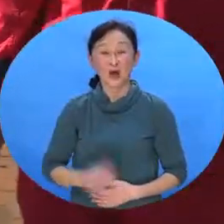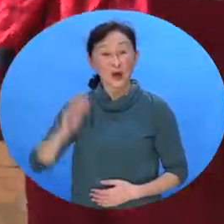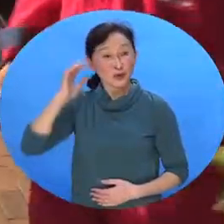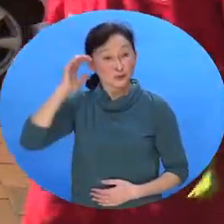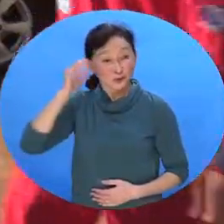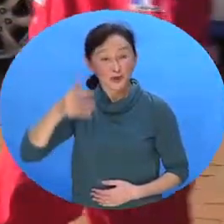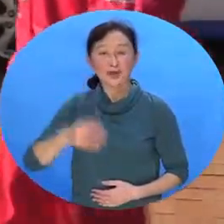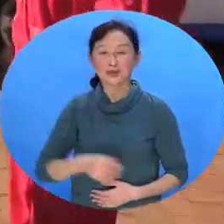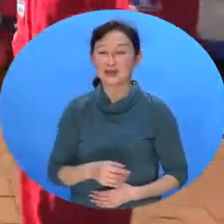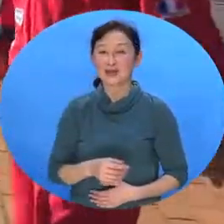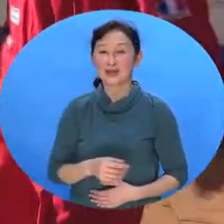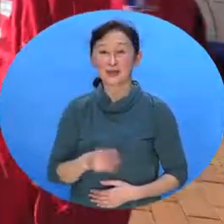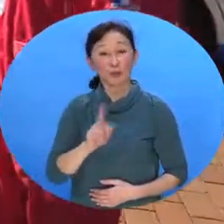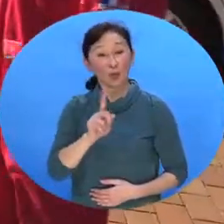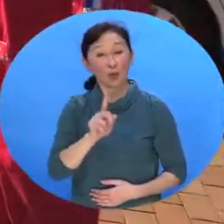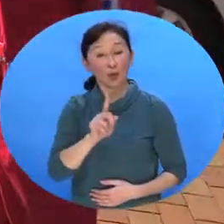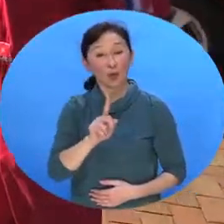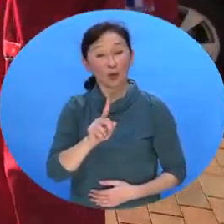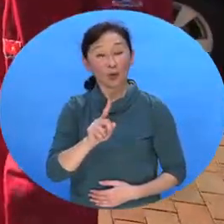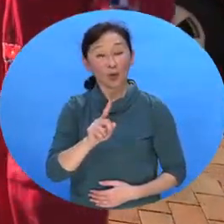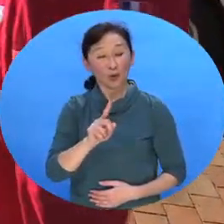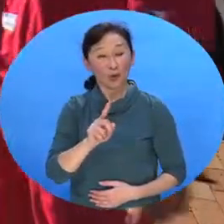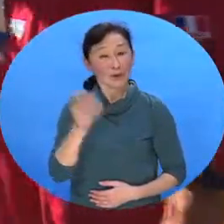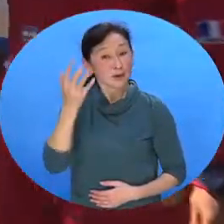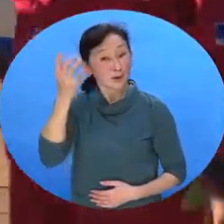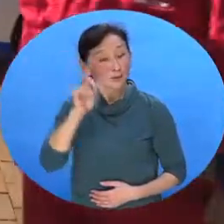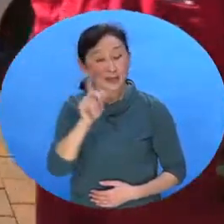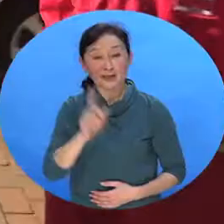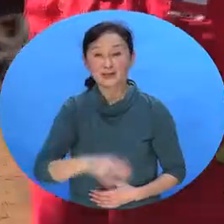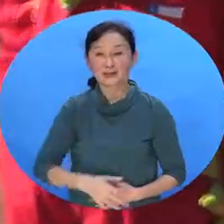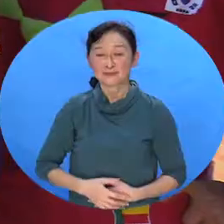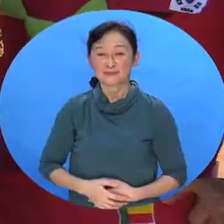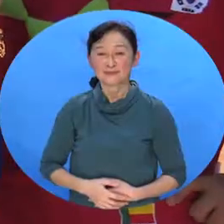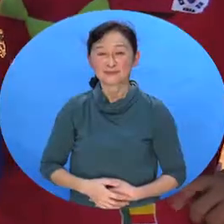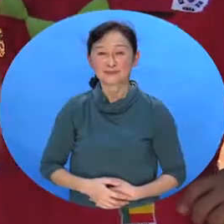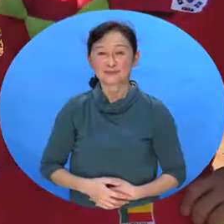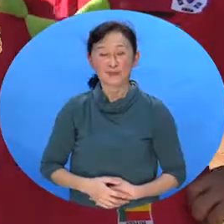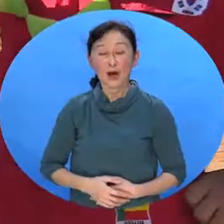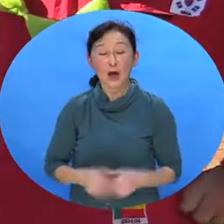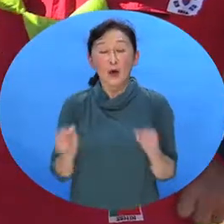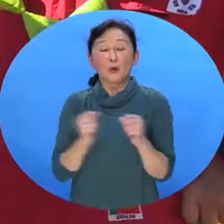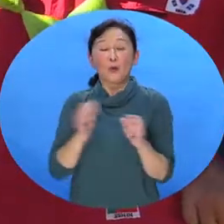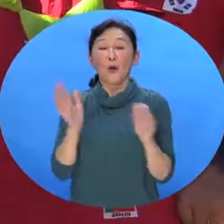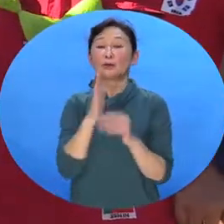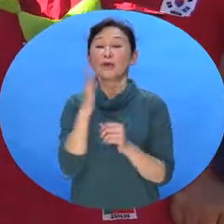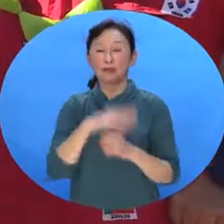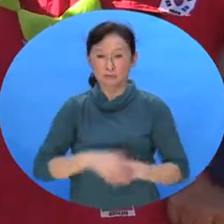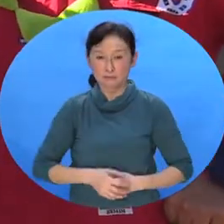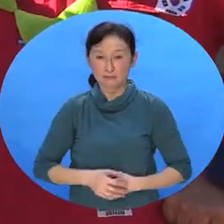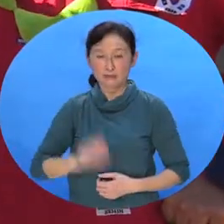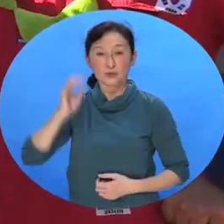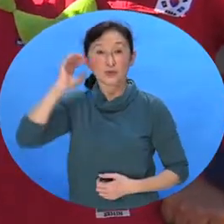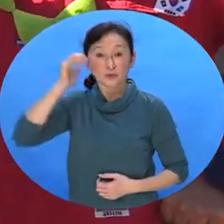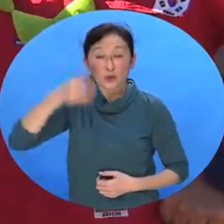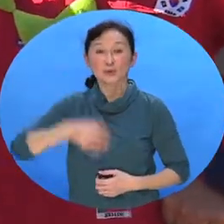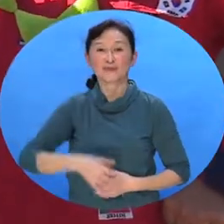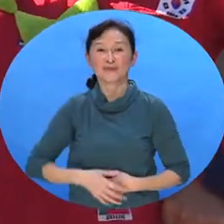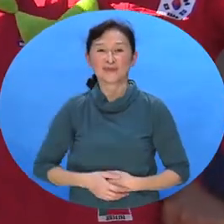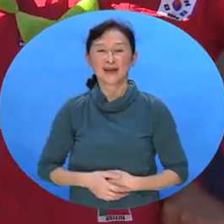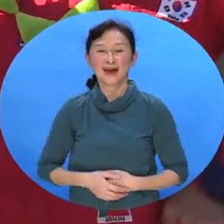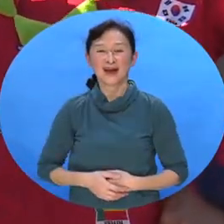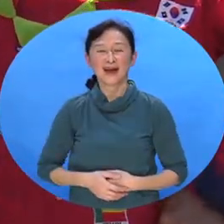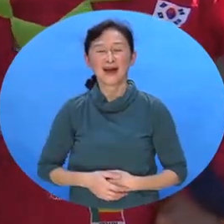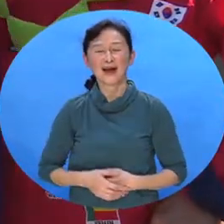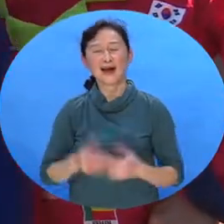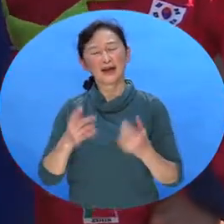ごかったね。どう？何がすごい？ あのね、うん、全然怖くない。 怖くない？ すごいよ。 や